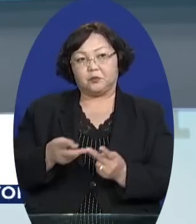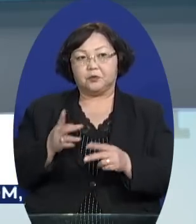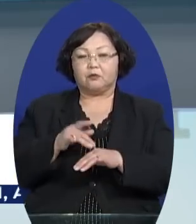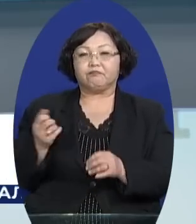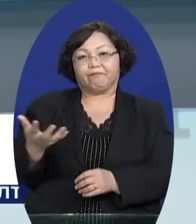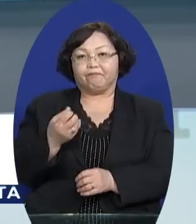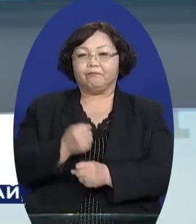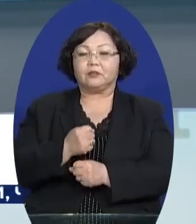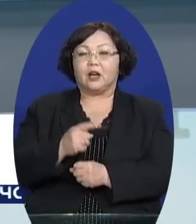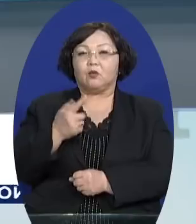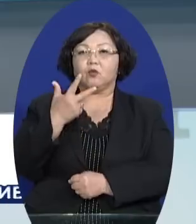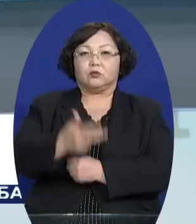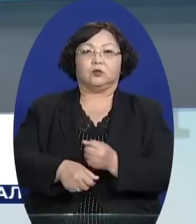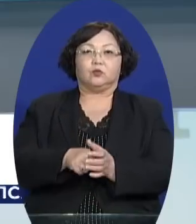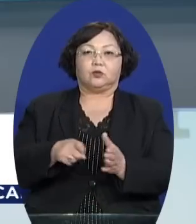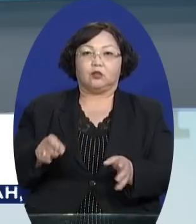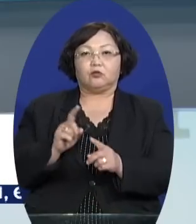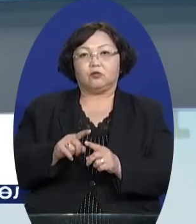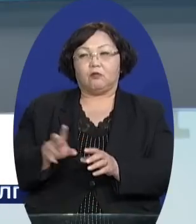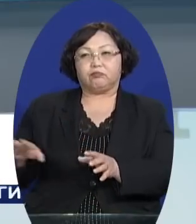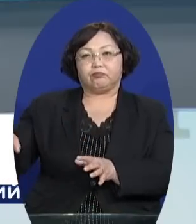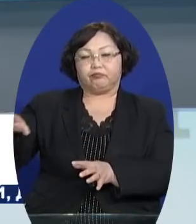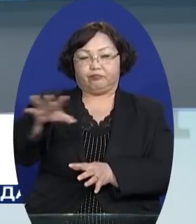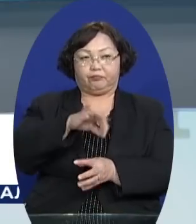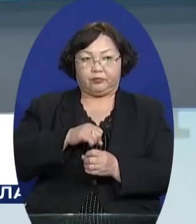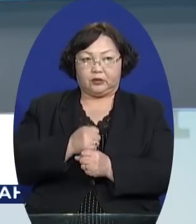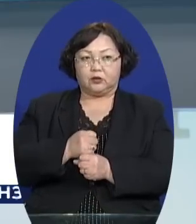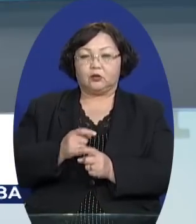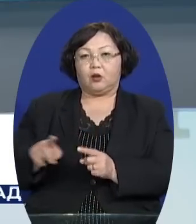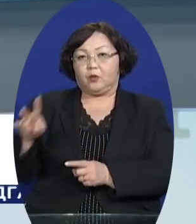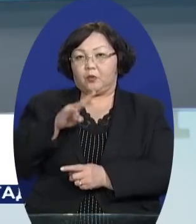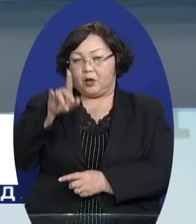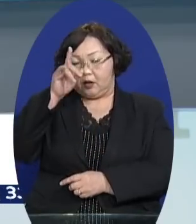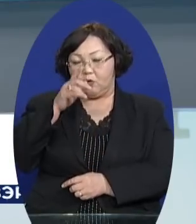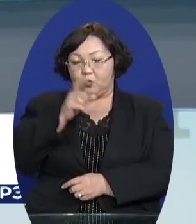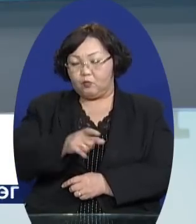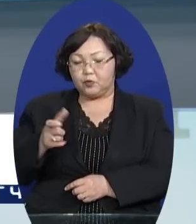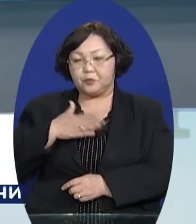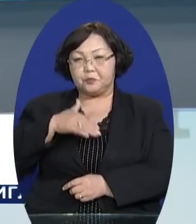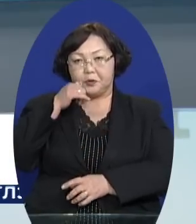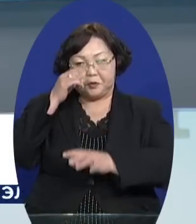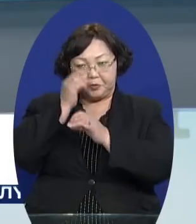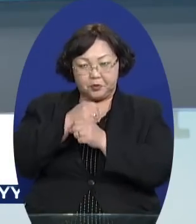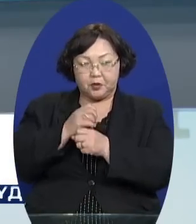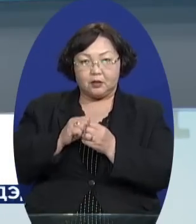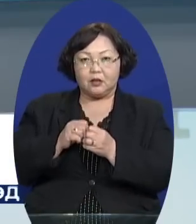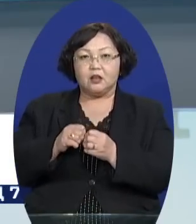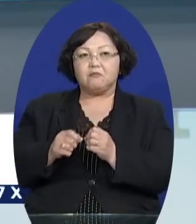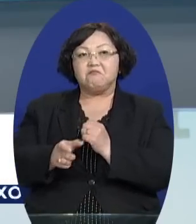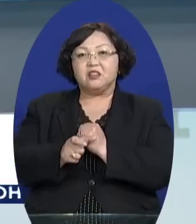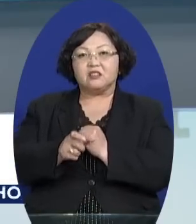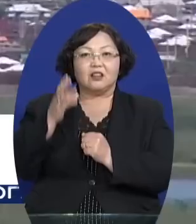байгаа. Энэ хүрээнд орон нутгийн иргэдийг хавдрын эрт илрүүлэг үзлэг онцлогоонд хамруулад байна. Мөн аймаг сумдын эмч нарт мэрэгжил арга зүйн зөвлөгөө өгч